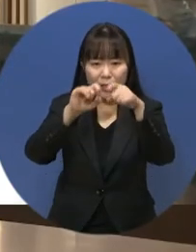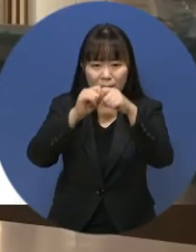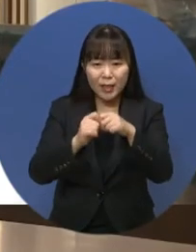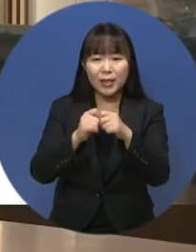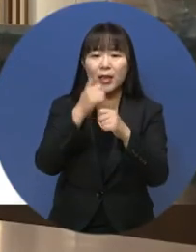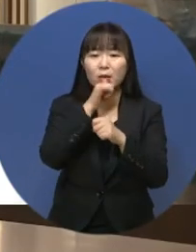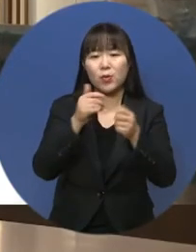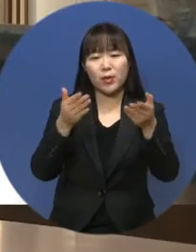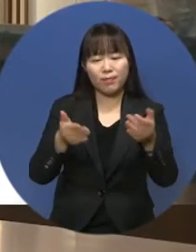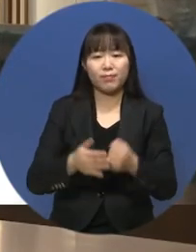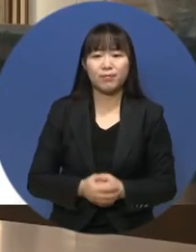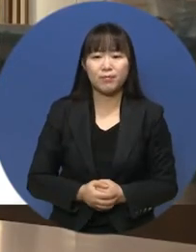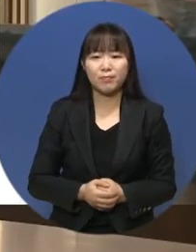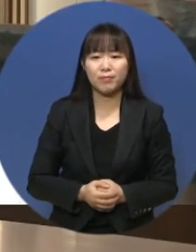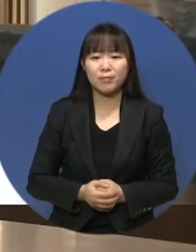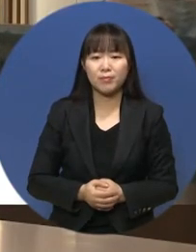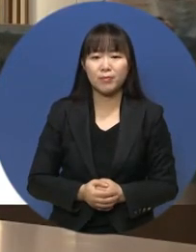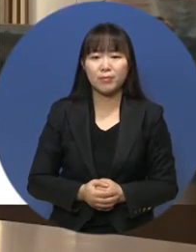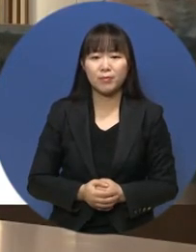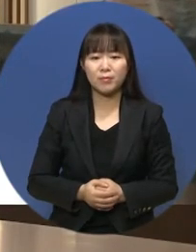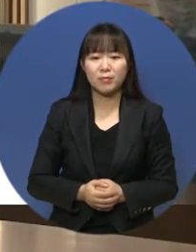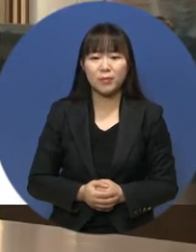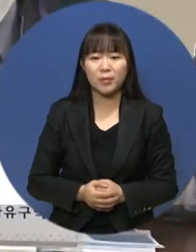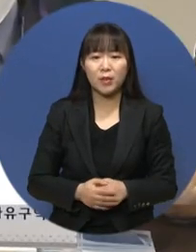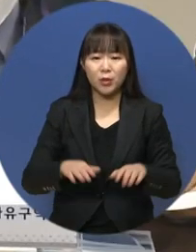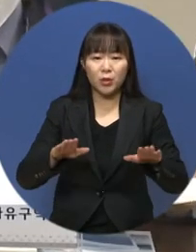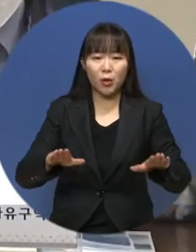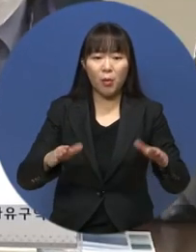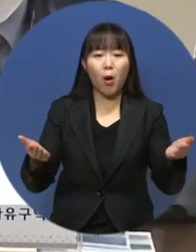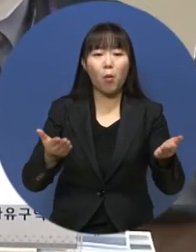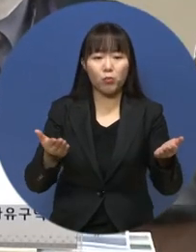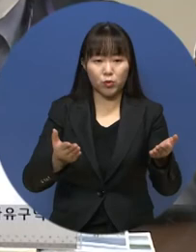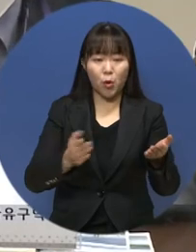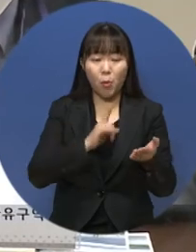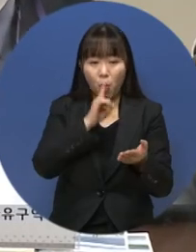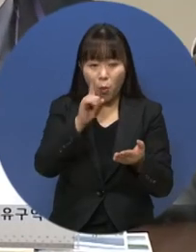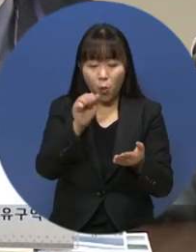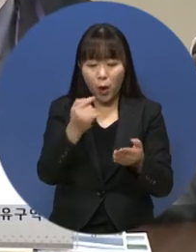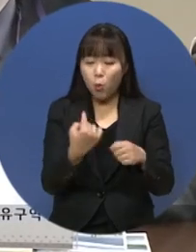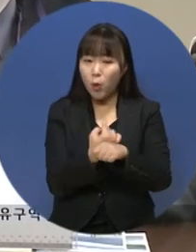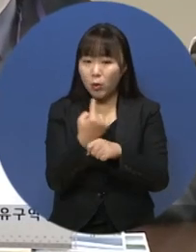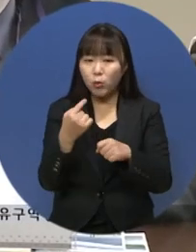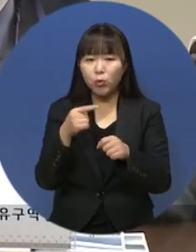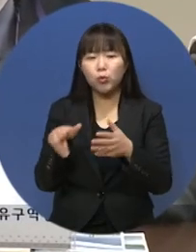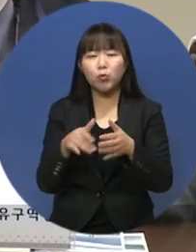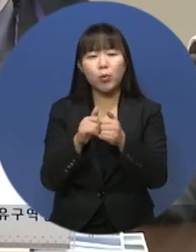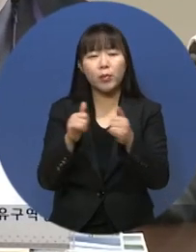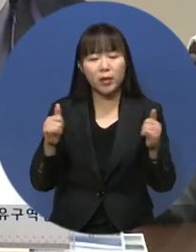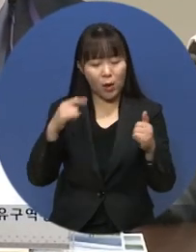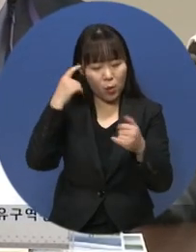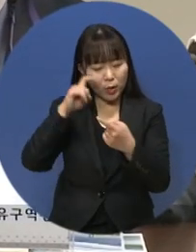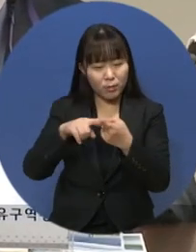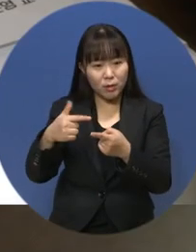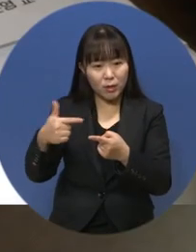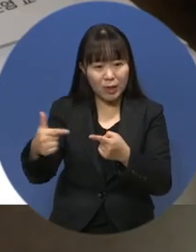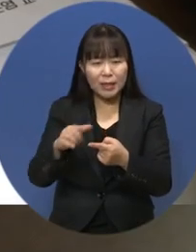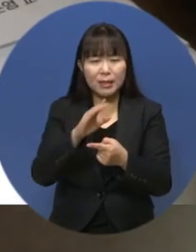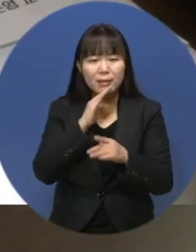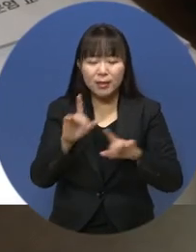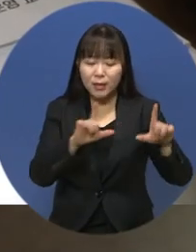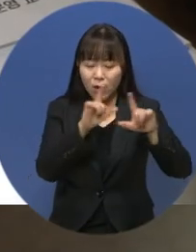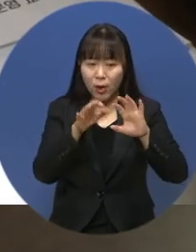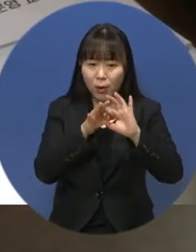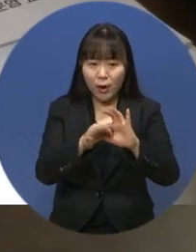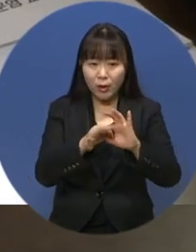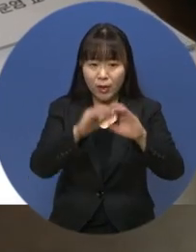상세히 소개했습니다. 전라남도는 이번 업무보고회 이외에도 도민의 관심도가 높고 실생활에 직결된